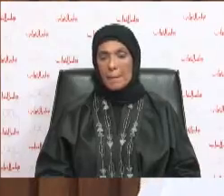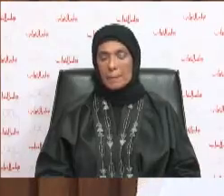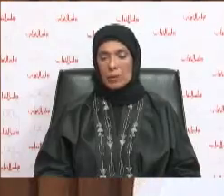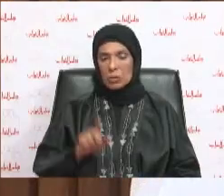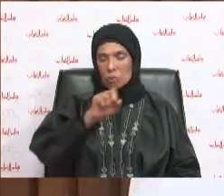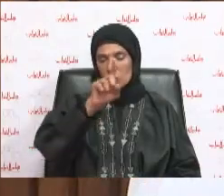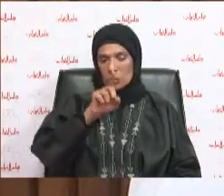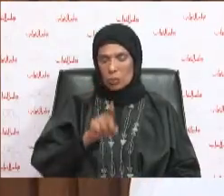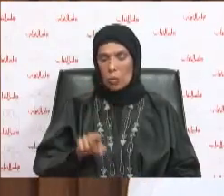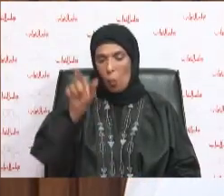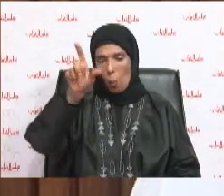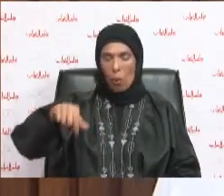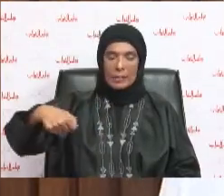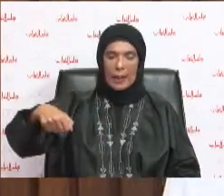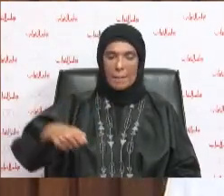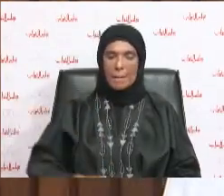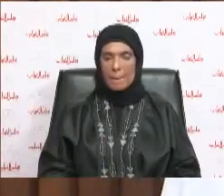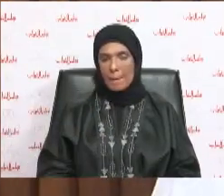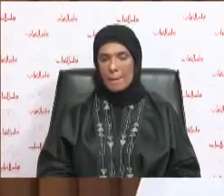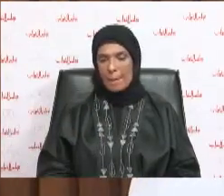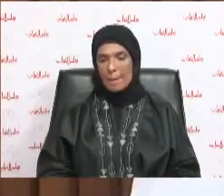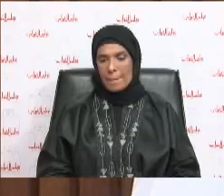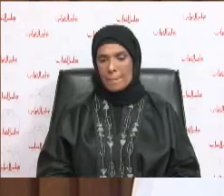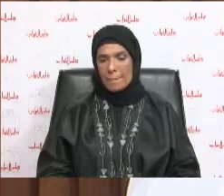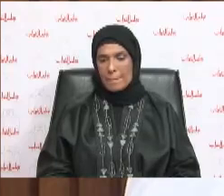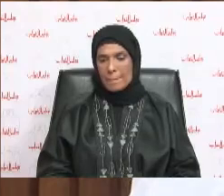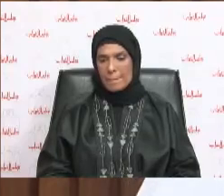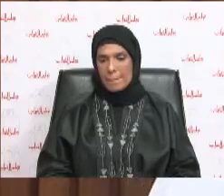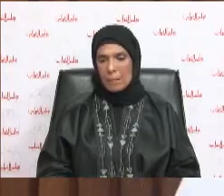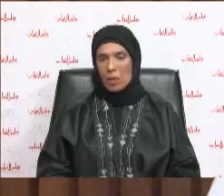سؤالي لسعادة الوزير معالي الرئيس، احنا عندنا